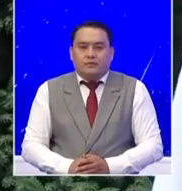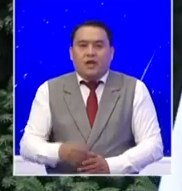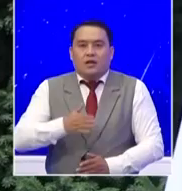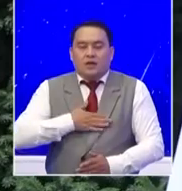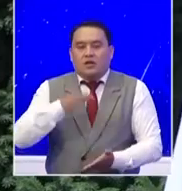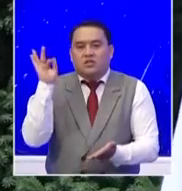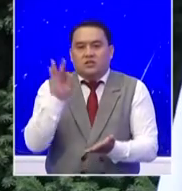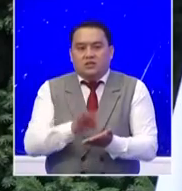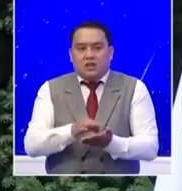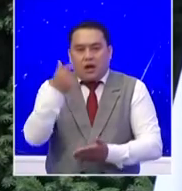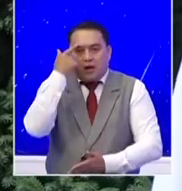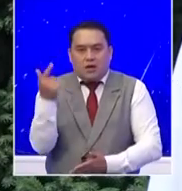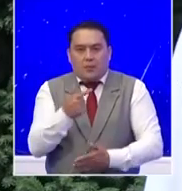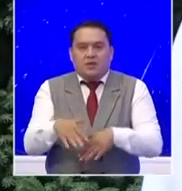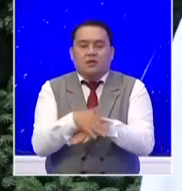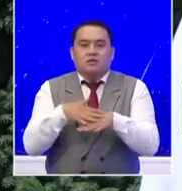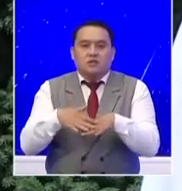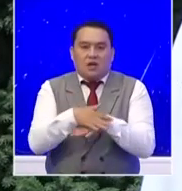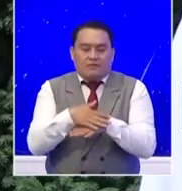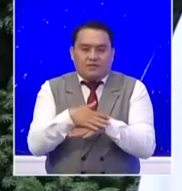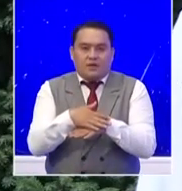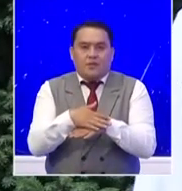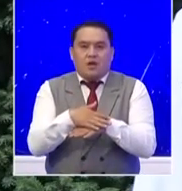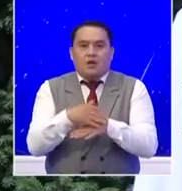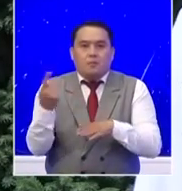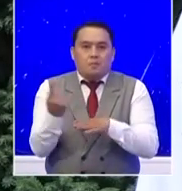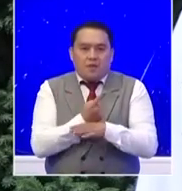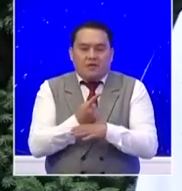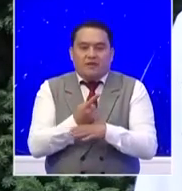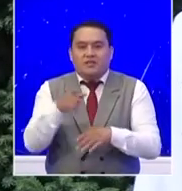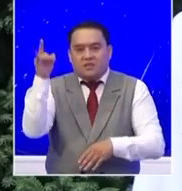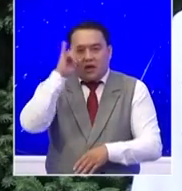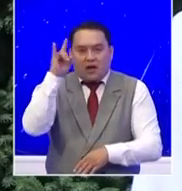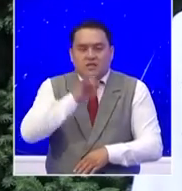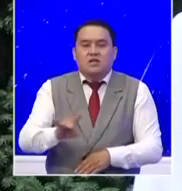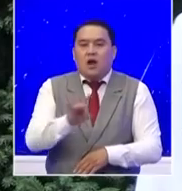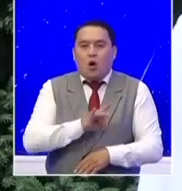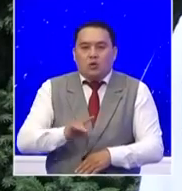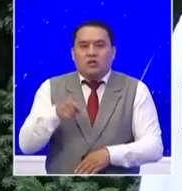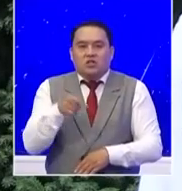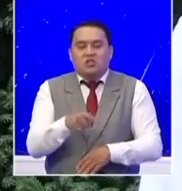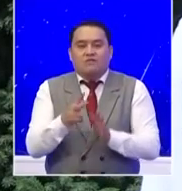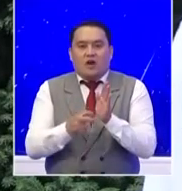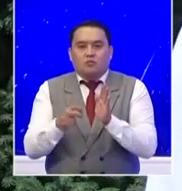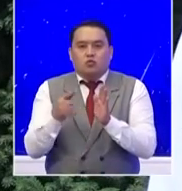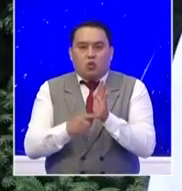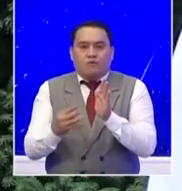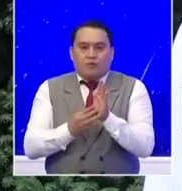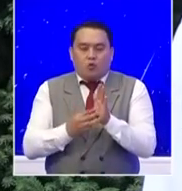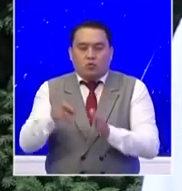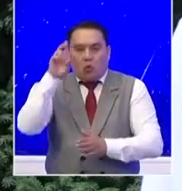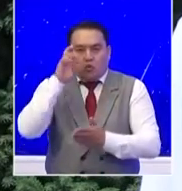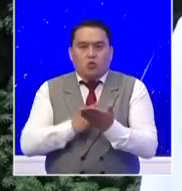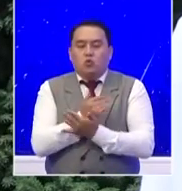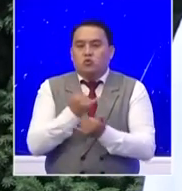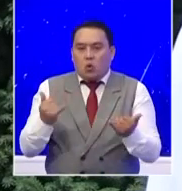Наша цель – повысить грамотность населения в плане цифровизации. За первый квартал в Сарканском районе оказано 1848 государственных